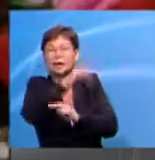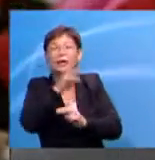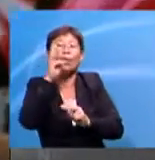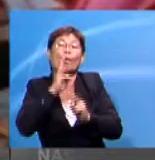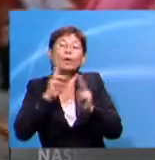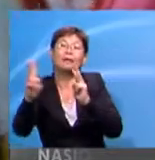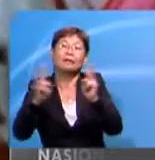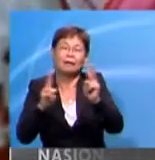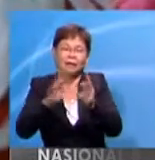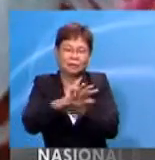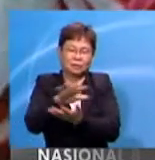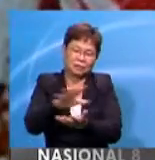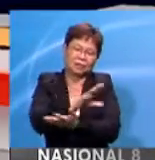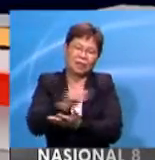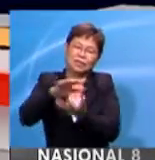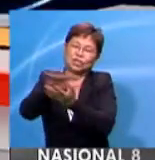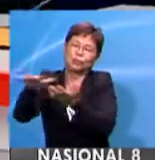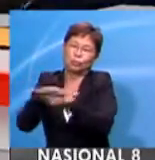berguncaran